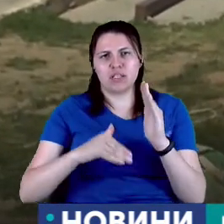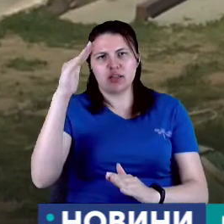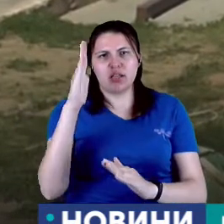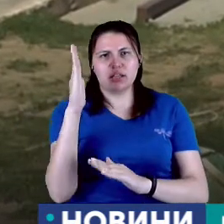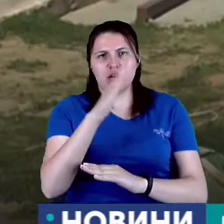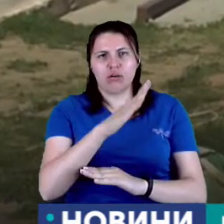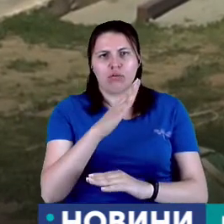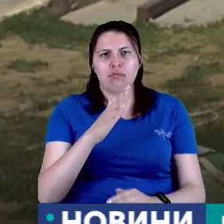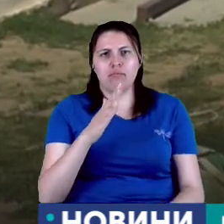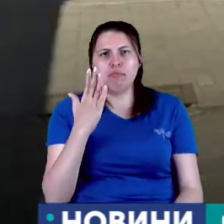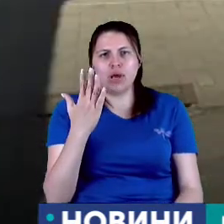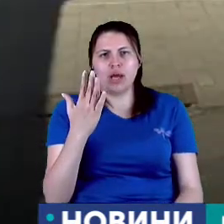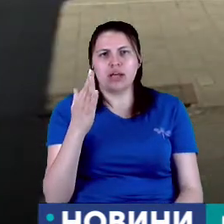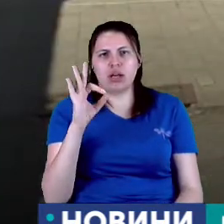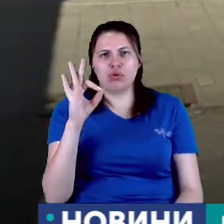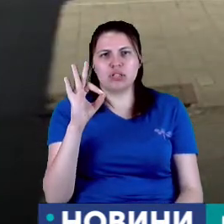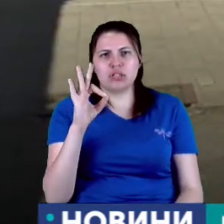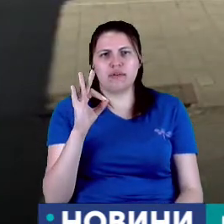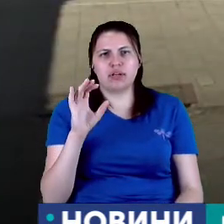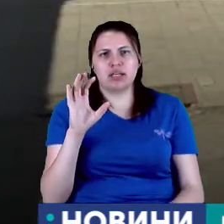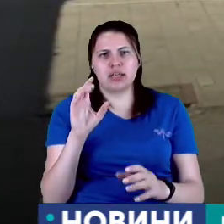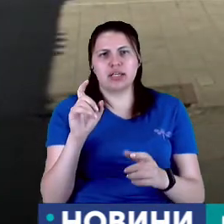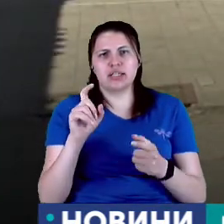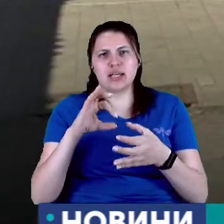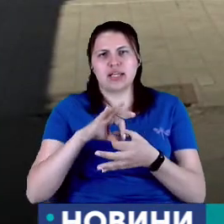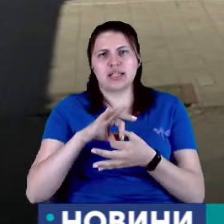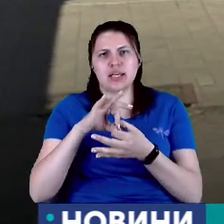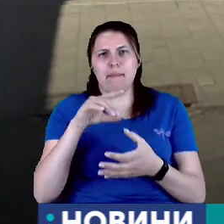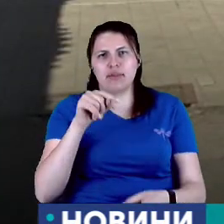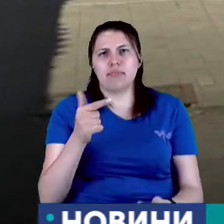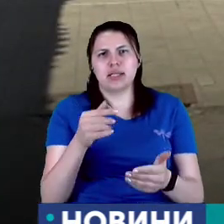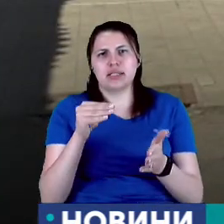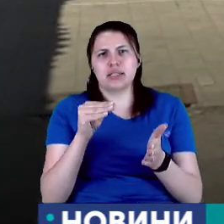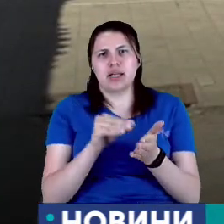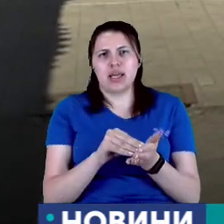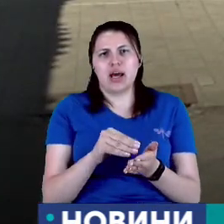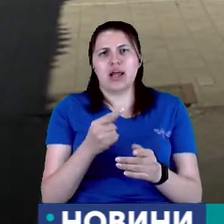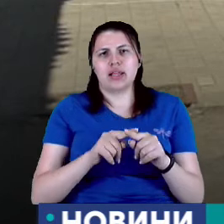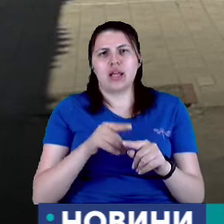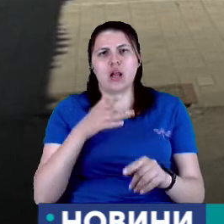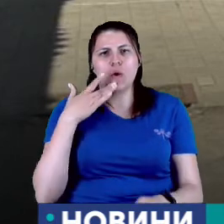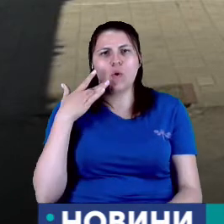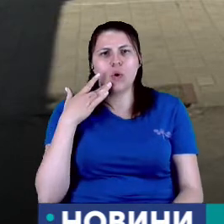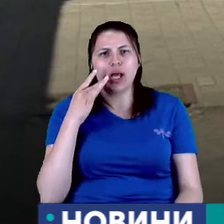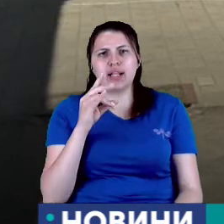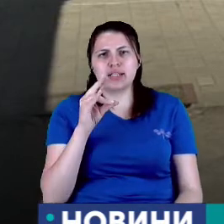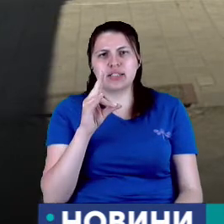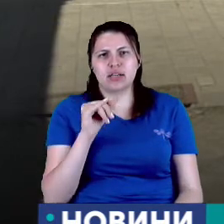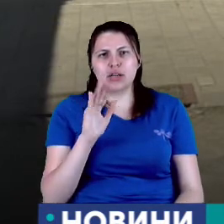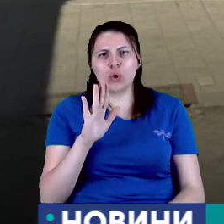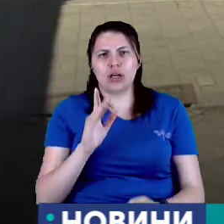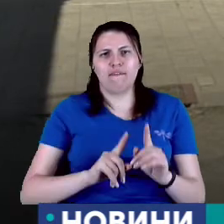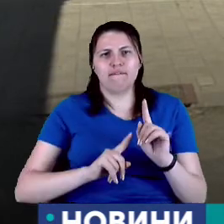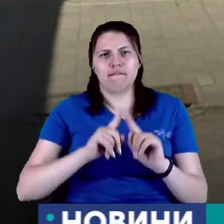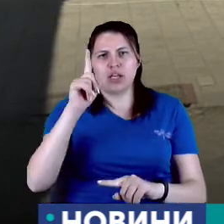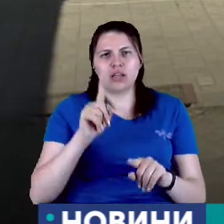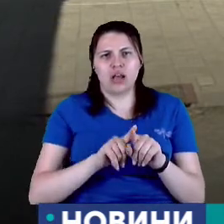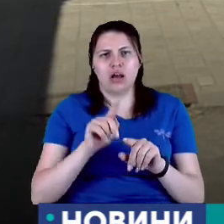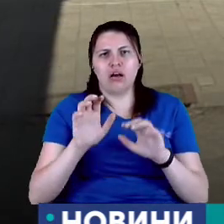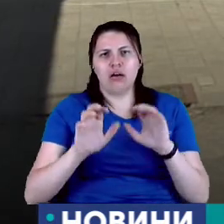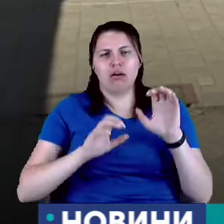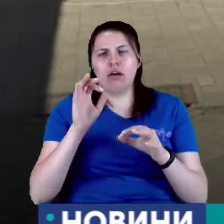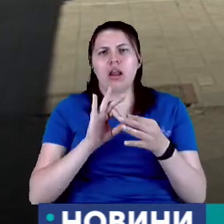5 градусів. І зацепи стоять там, де вони стоять. Тобто, по большому счету, це легка атлетика, тільки вверх. Такой вид скалолазания. Скалолазание – это олимпийский вид спорта,